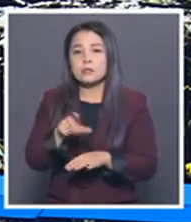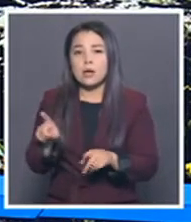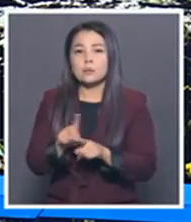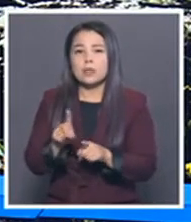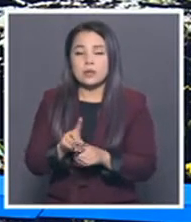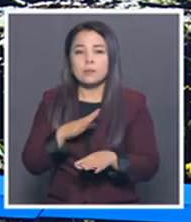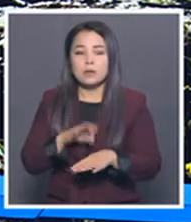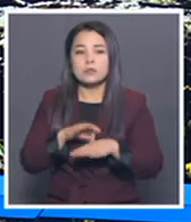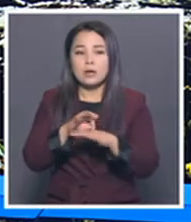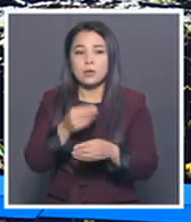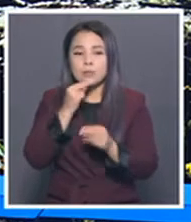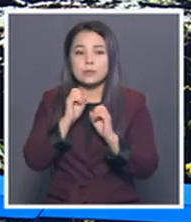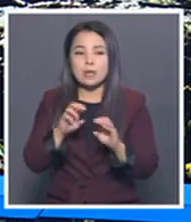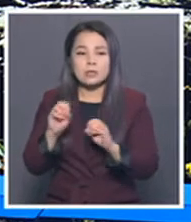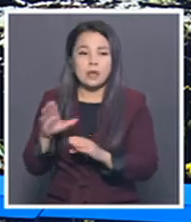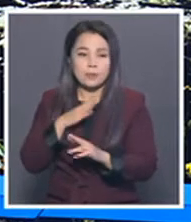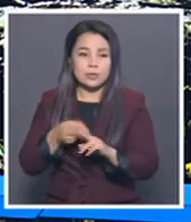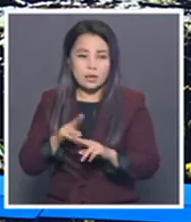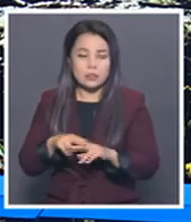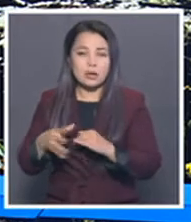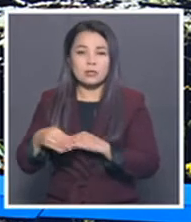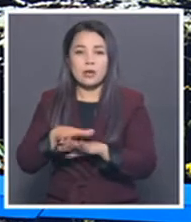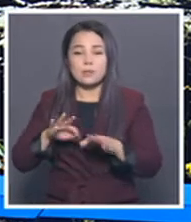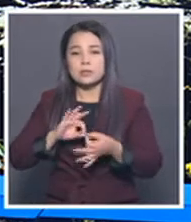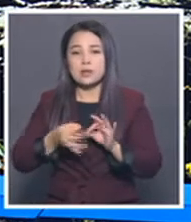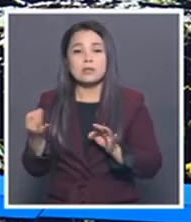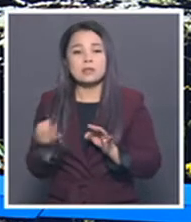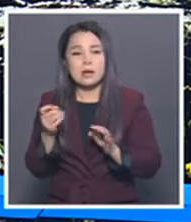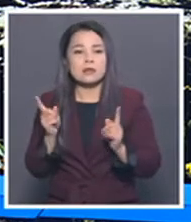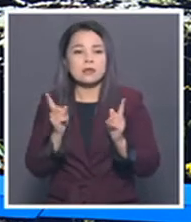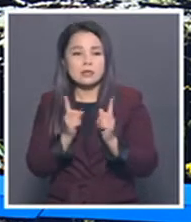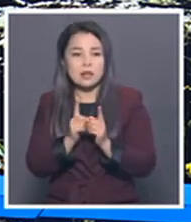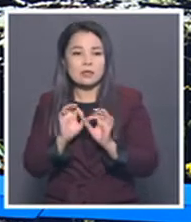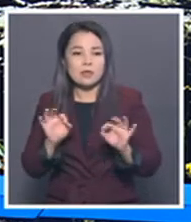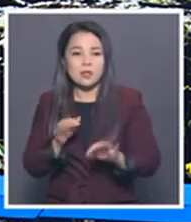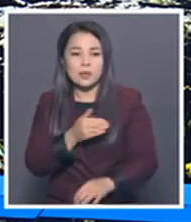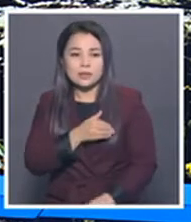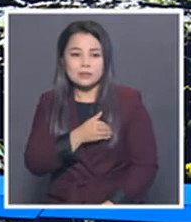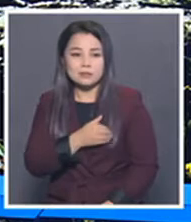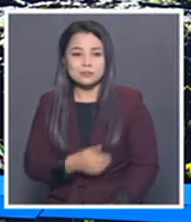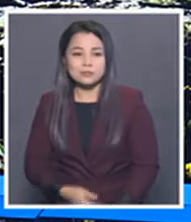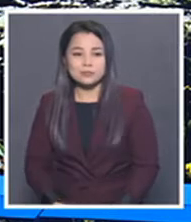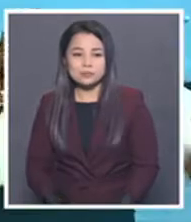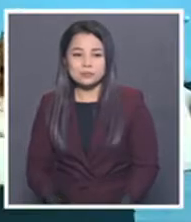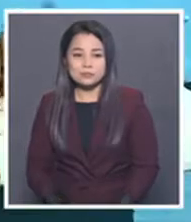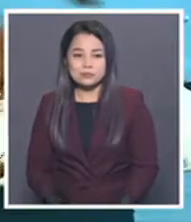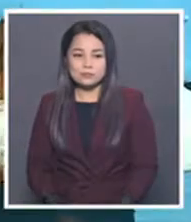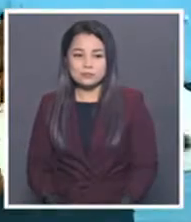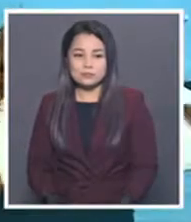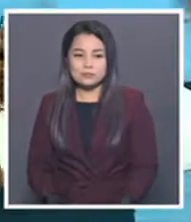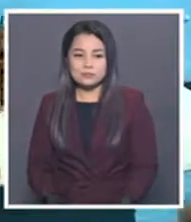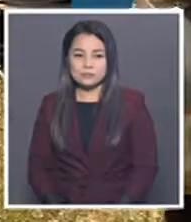да ұмытпай шипалы тағамдарын ұсынған. Аймақтың бас омарташысы мен әріптесім Жақсыбек Кемал танысып келді.